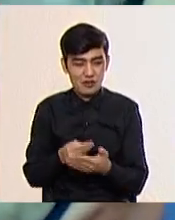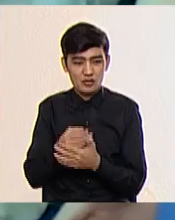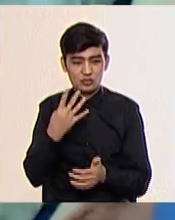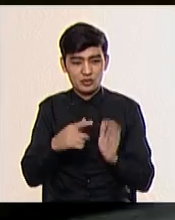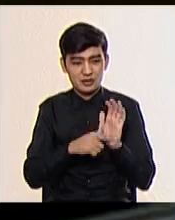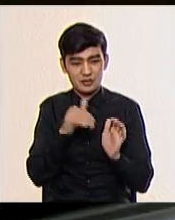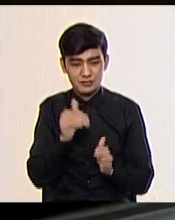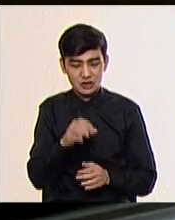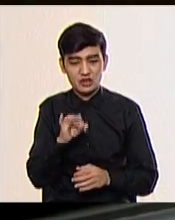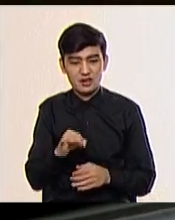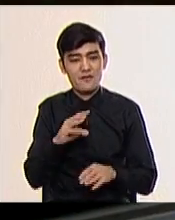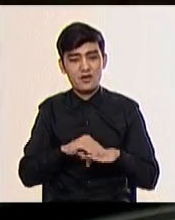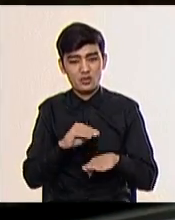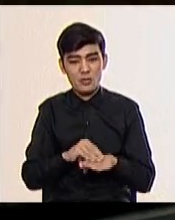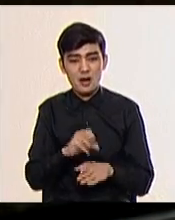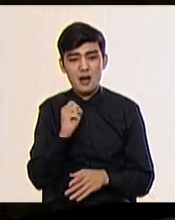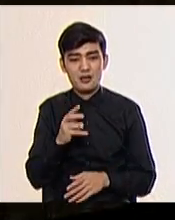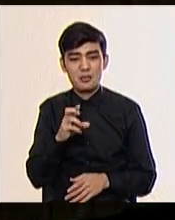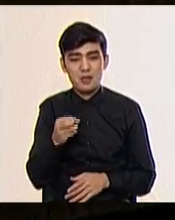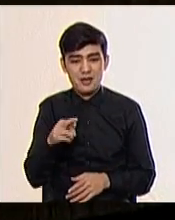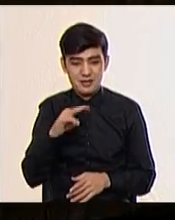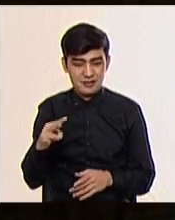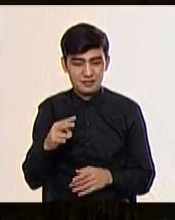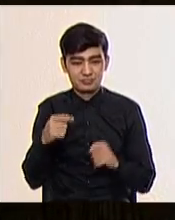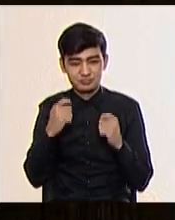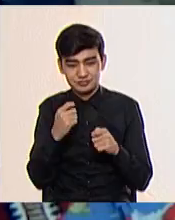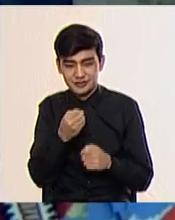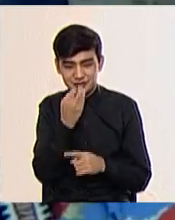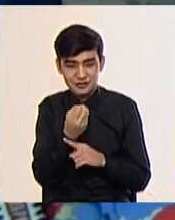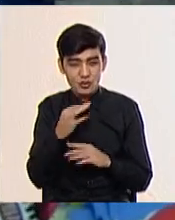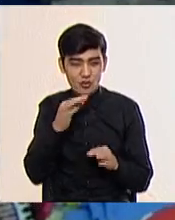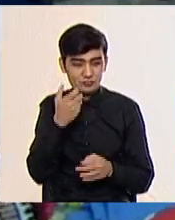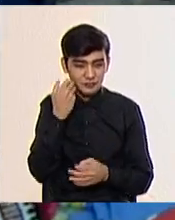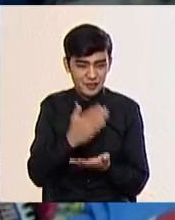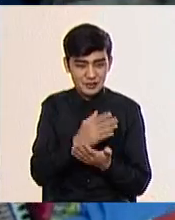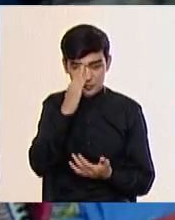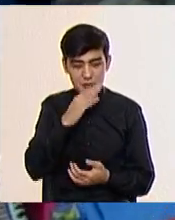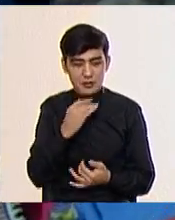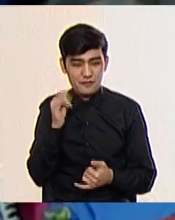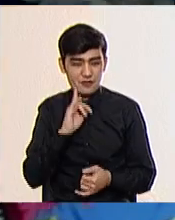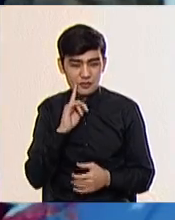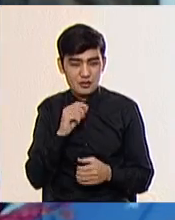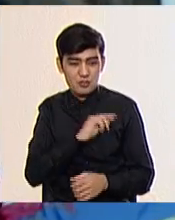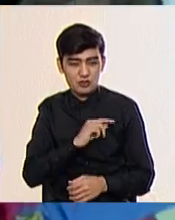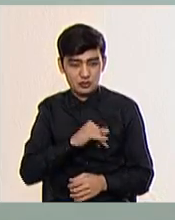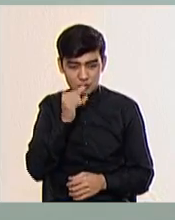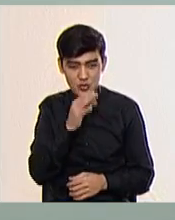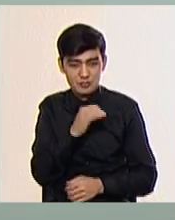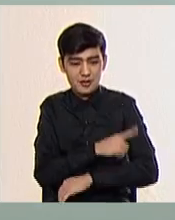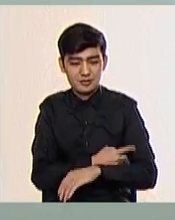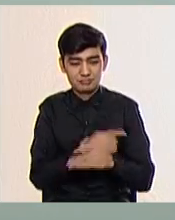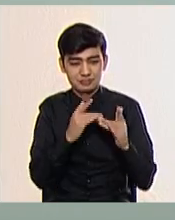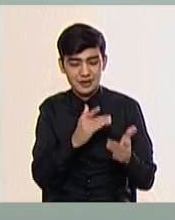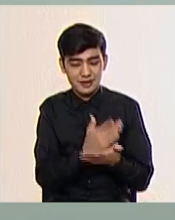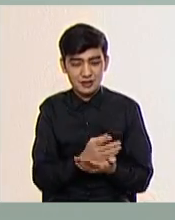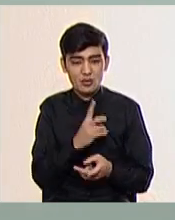тысяч тенге. И по вечерам Акбаян подрабатывает, продавая цветы. Отец семейства пока работать не может, находится в больнице.